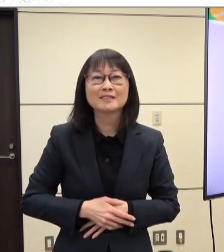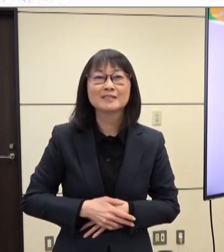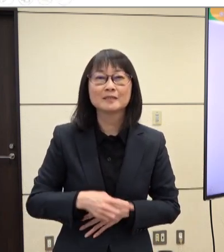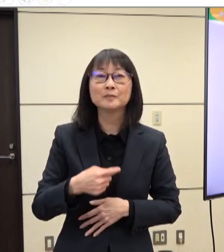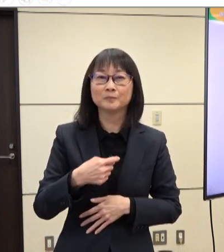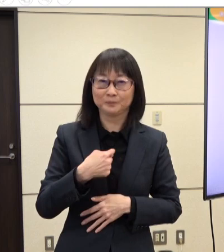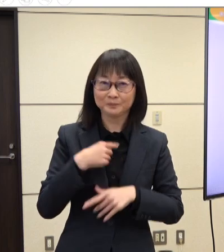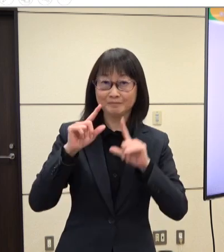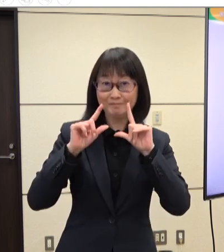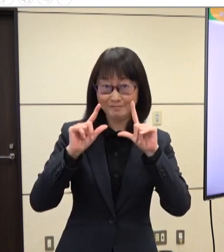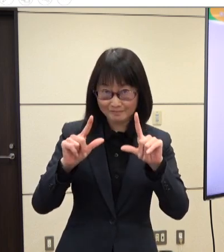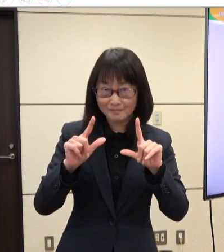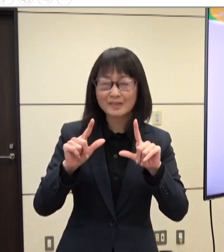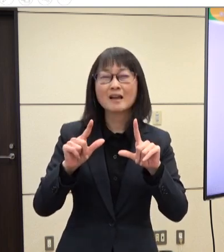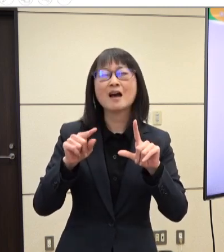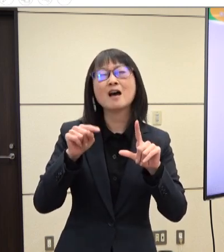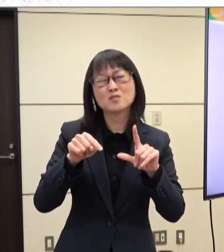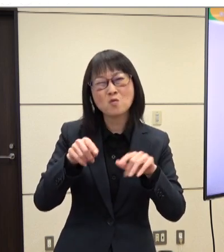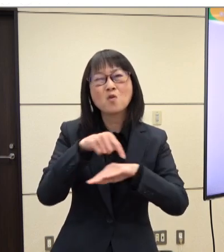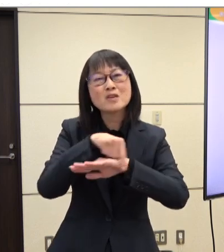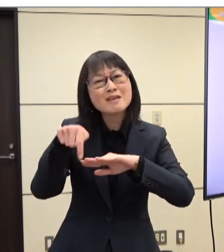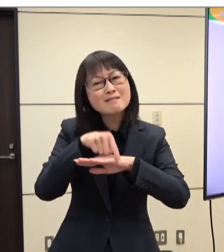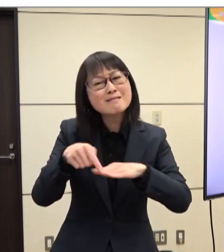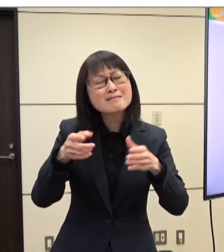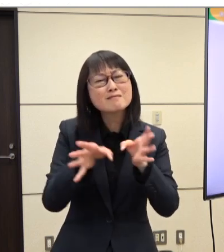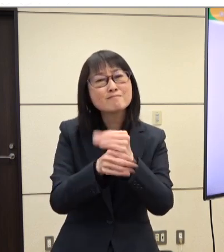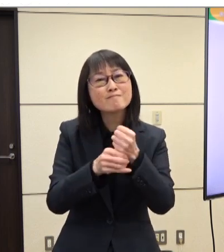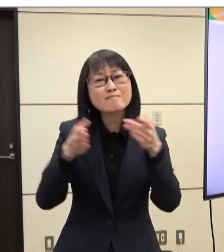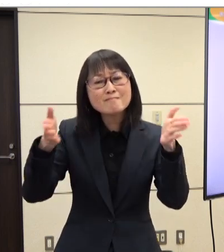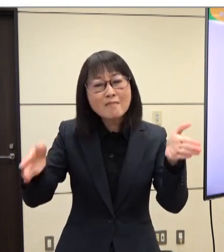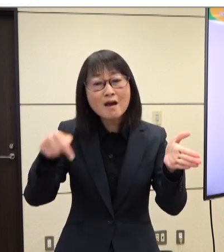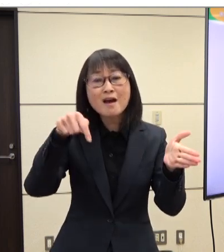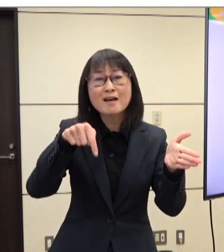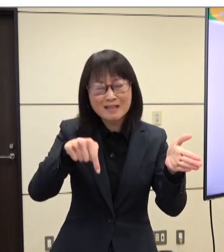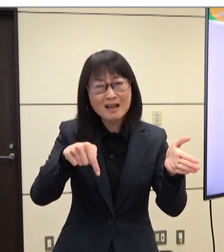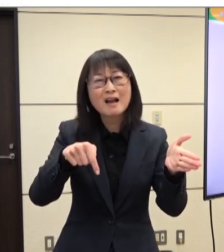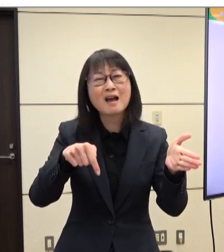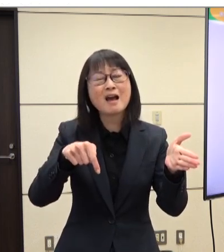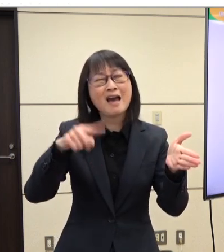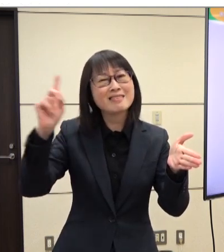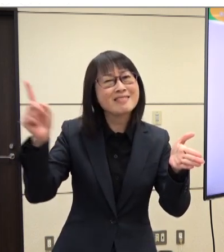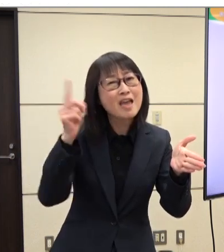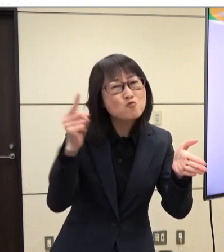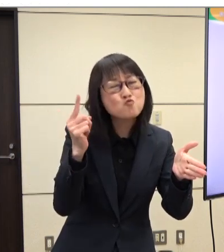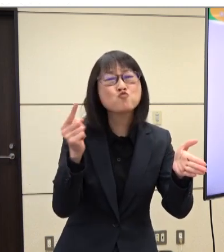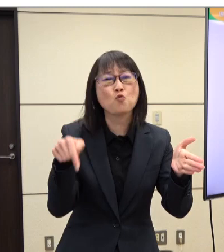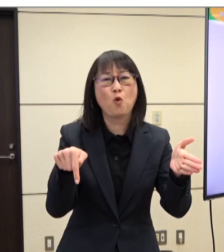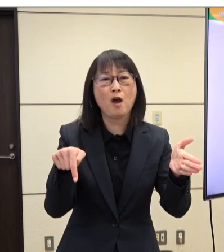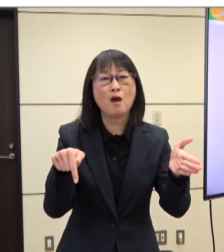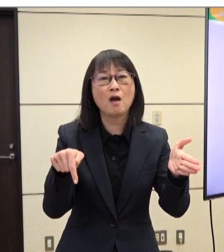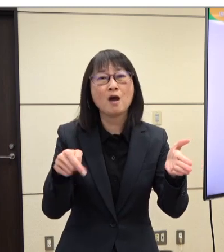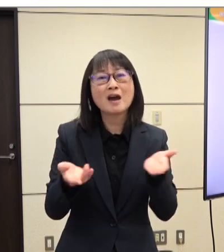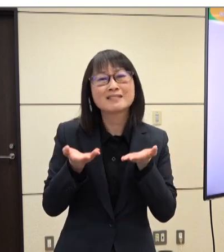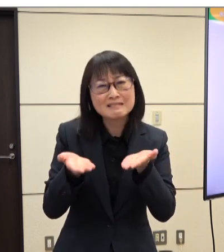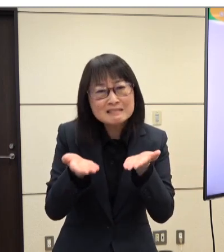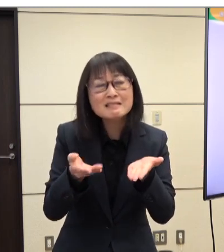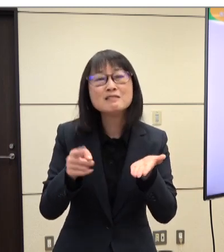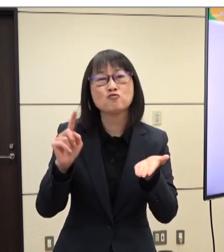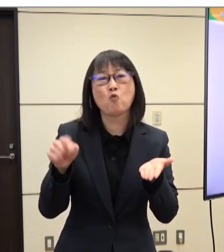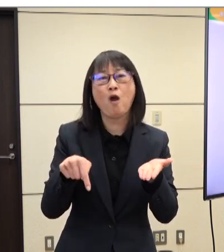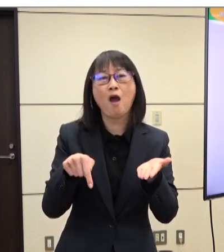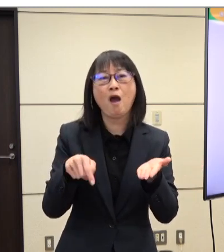ね、台風19号とかあるいは2度の地震がありまして、その災害関係のゴミというのもかなり実は出てるんですね。